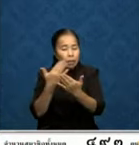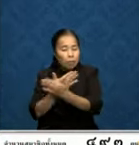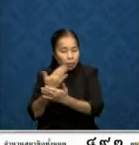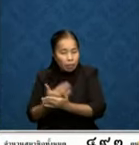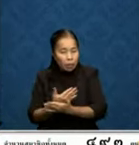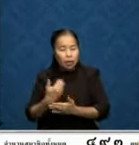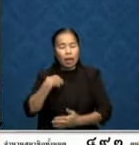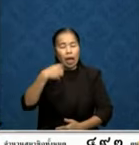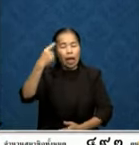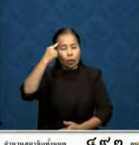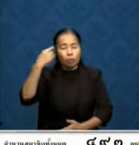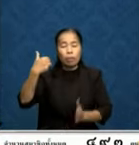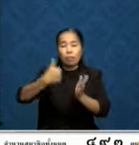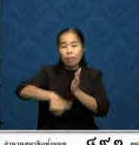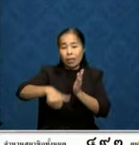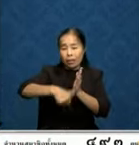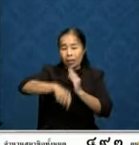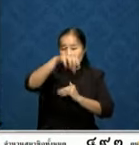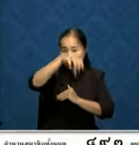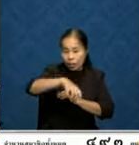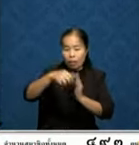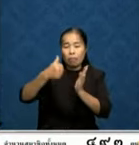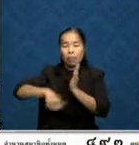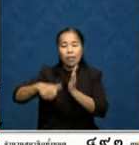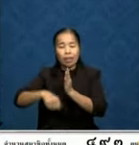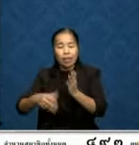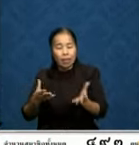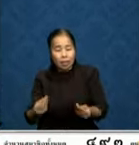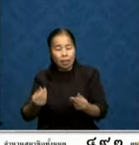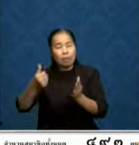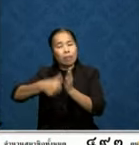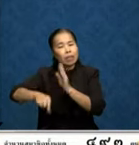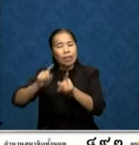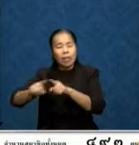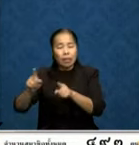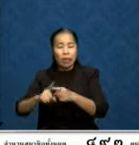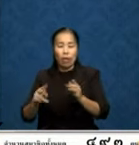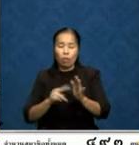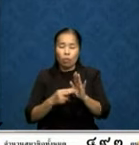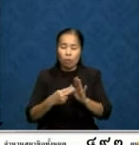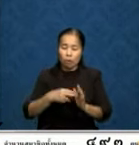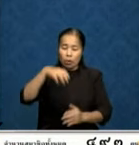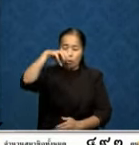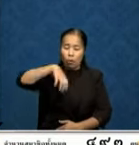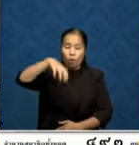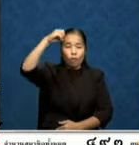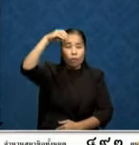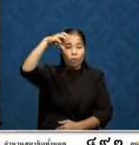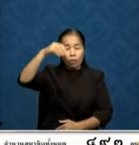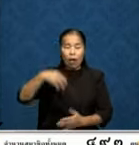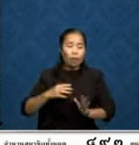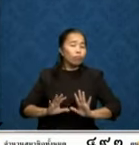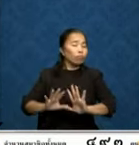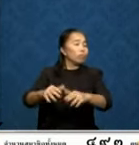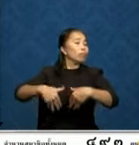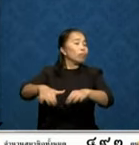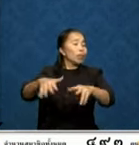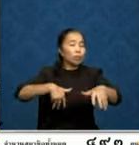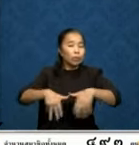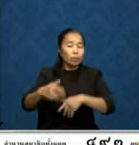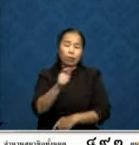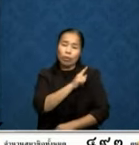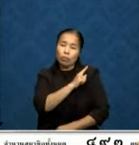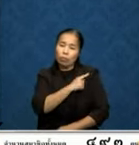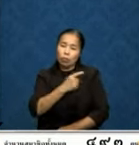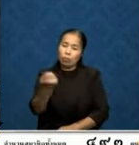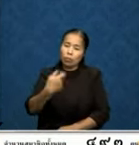ติบุคคลเหล่านี้เนี่ยโรงไฟฟ้าเหล่านี้มีความเสี่ยงหรือสามารถผลักภาระได้ทั้งหมดเลยหรือไม่นะครับหรือเขาพูดง่ายคือเขาไ